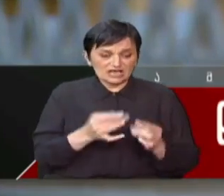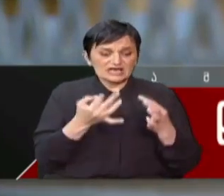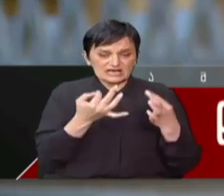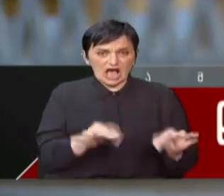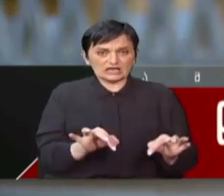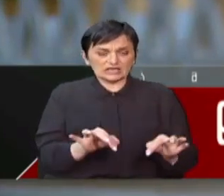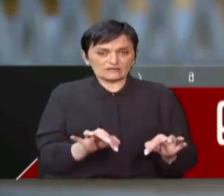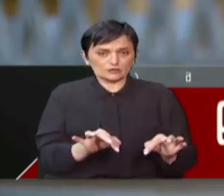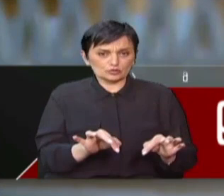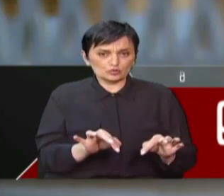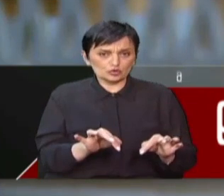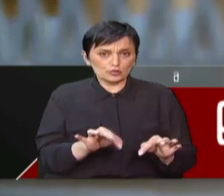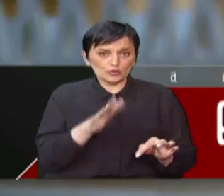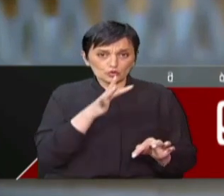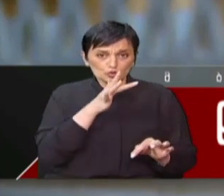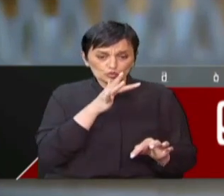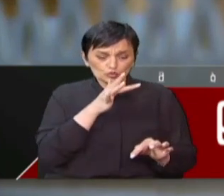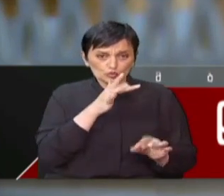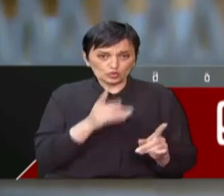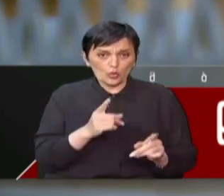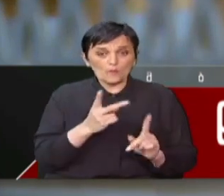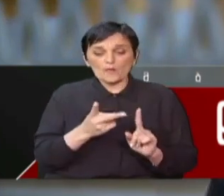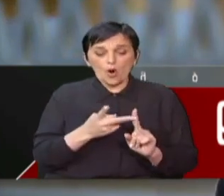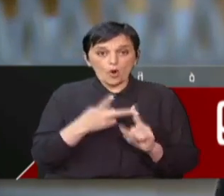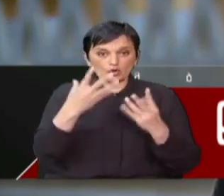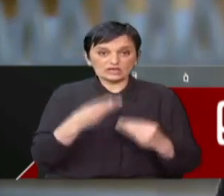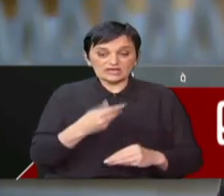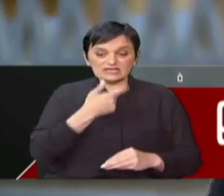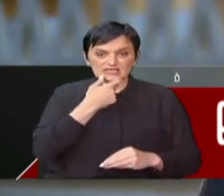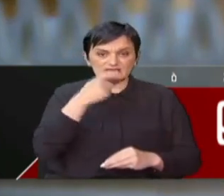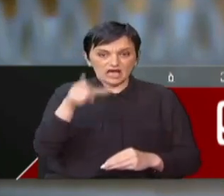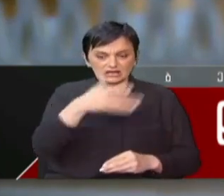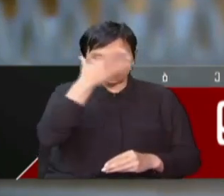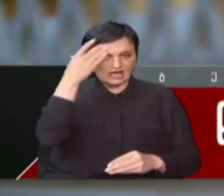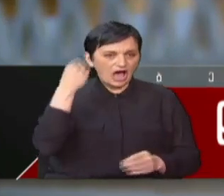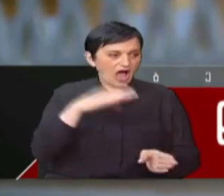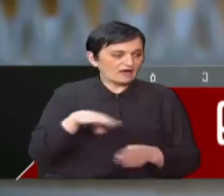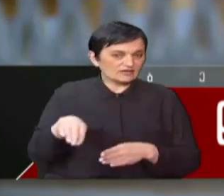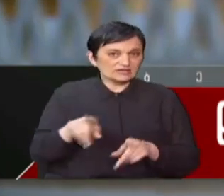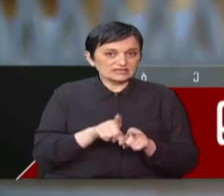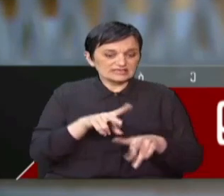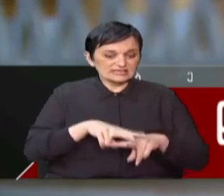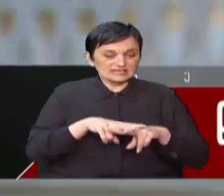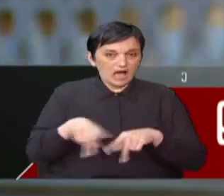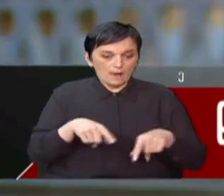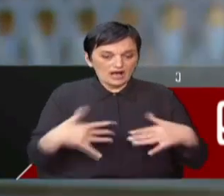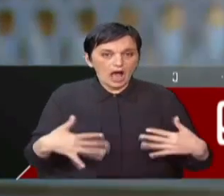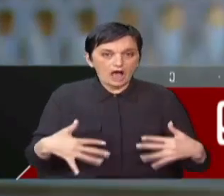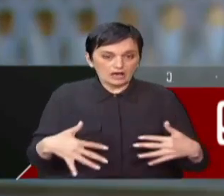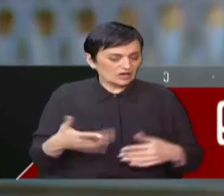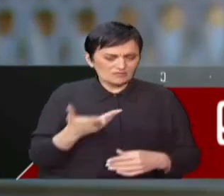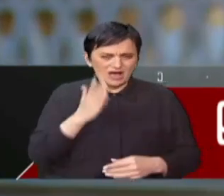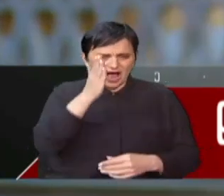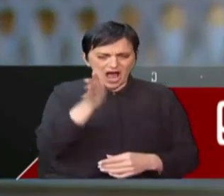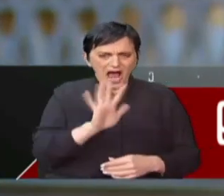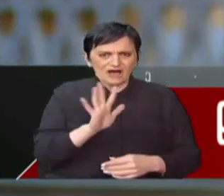განთავისუფლების დროშით, მაგრამ მეორე დღეს მიხეილ სააკაშვილი დაავიწყდა და რაღაცა ამ სკამებზე რაღაც კანკალებენ. არც ვაპირებ